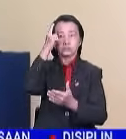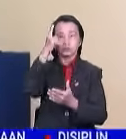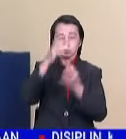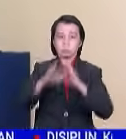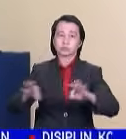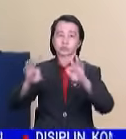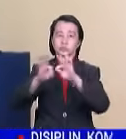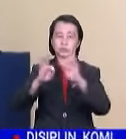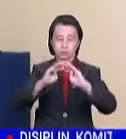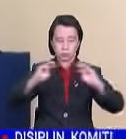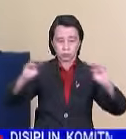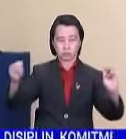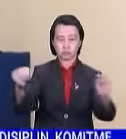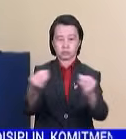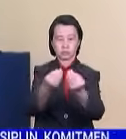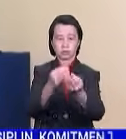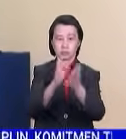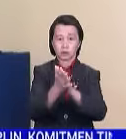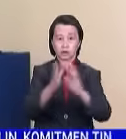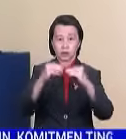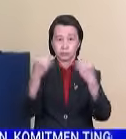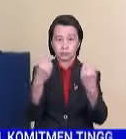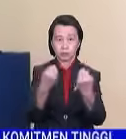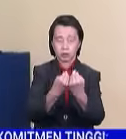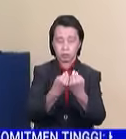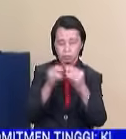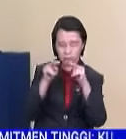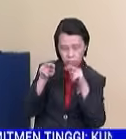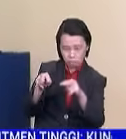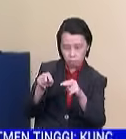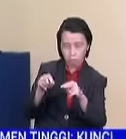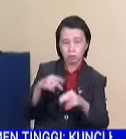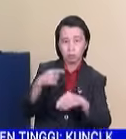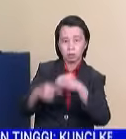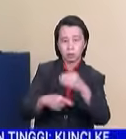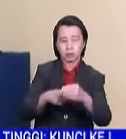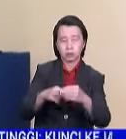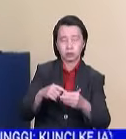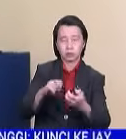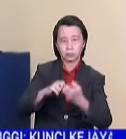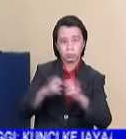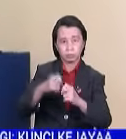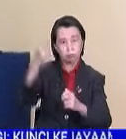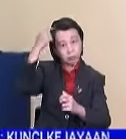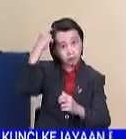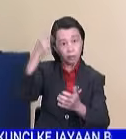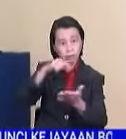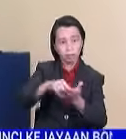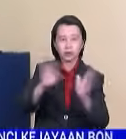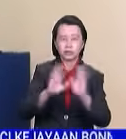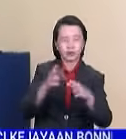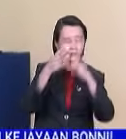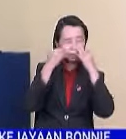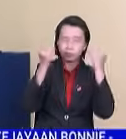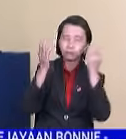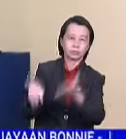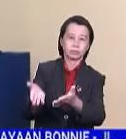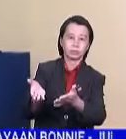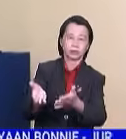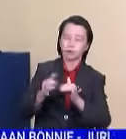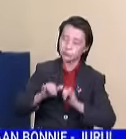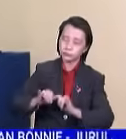pendingin kepada masyarakat supaya masyarakatnya berkaitan dengan isu Teenager ini dan kita biarkan ia